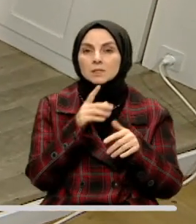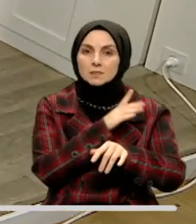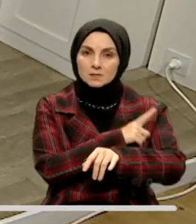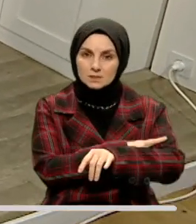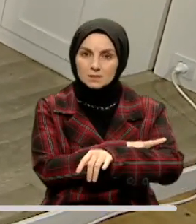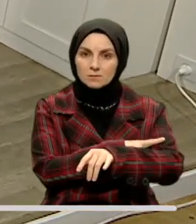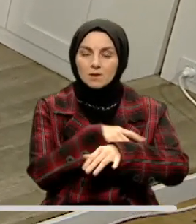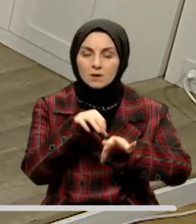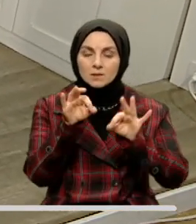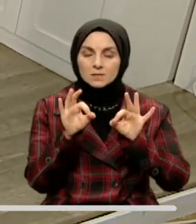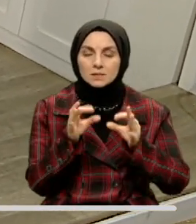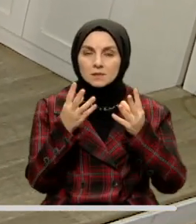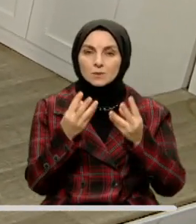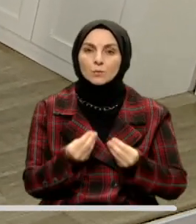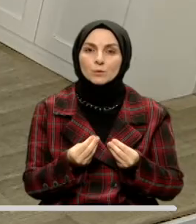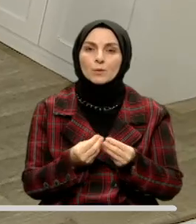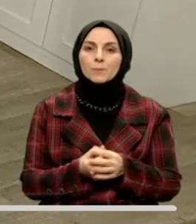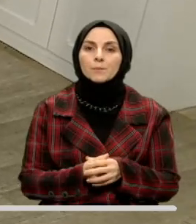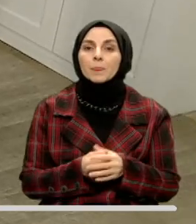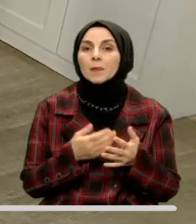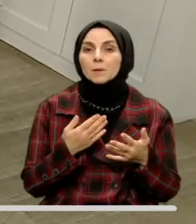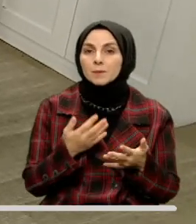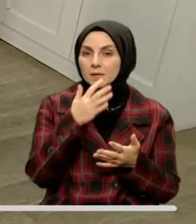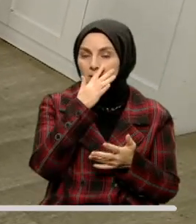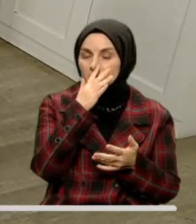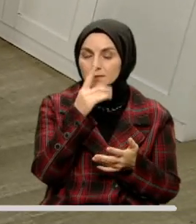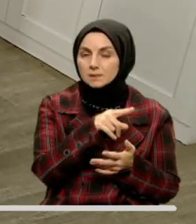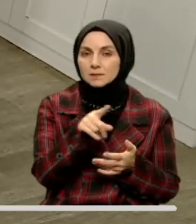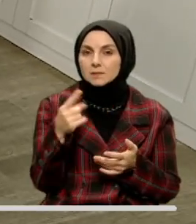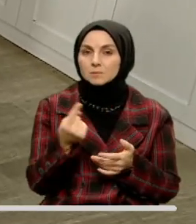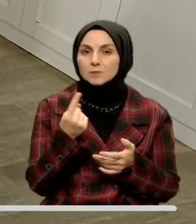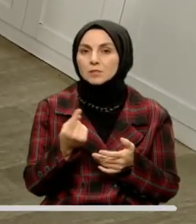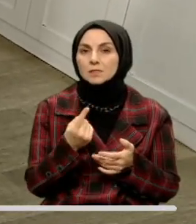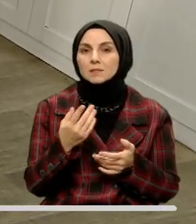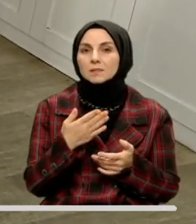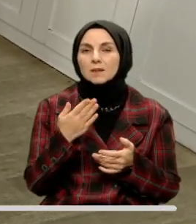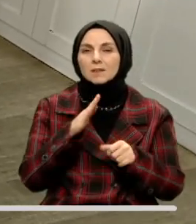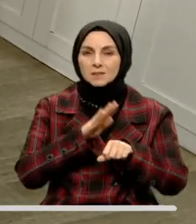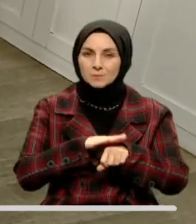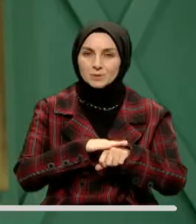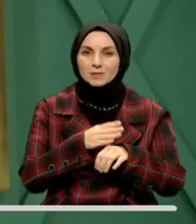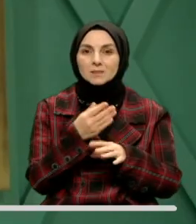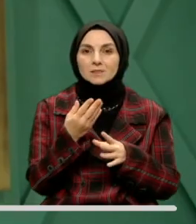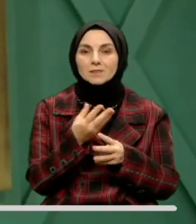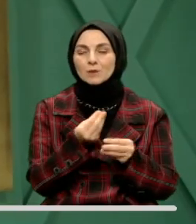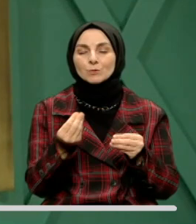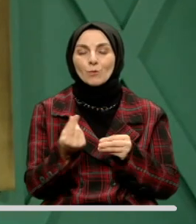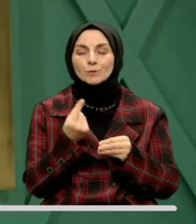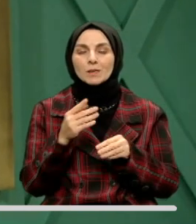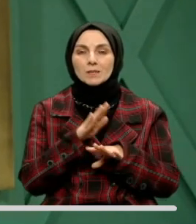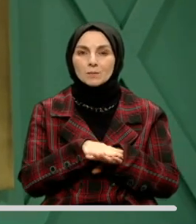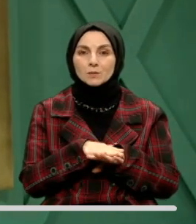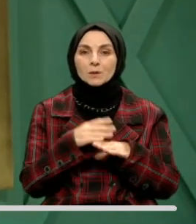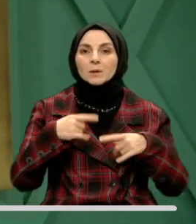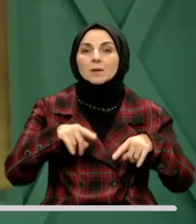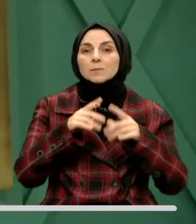çok ciddi katkısı var. Oluyor. Peki, siz bir şey daha yapacaksınız herhalde. Birkaç tane şey daha yapacağım. Tamam, hadi bakalım dinleyelim. Şimdi bizim